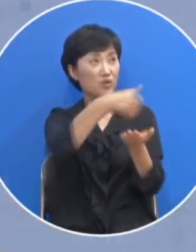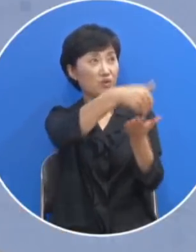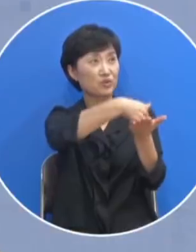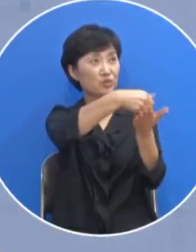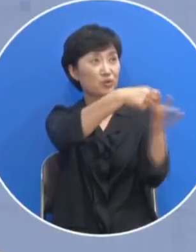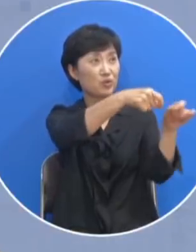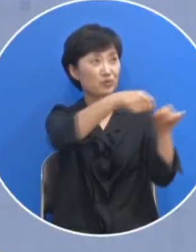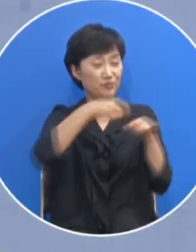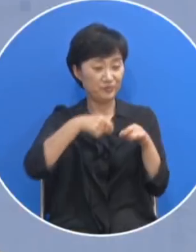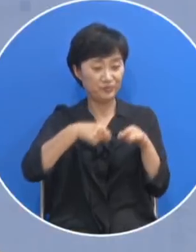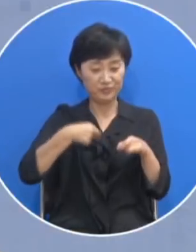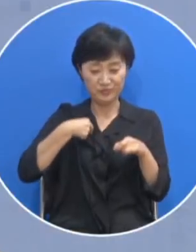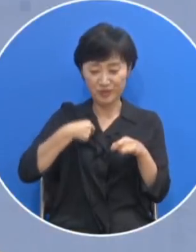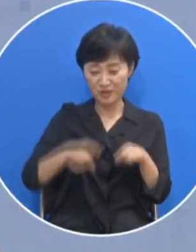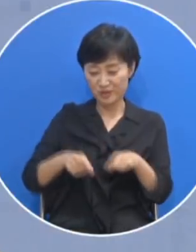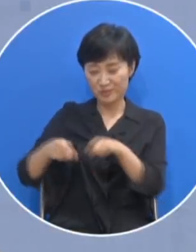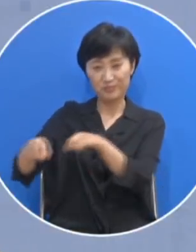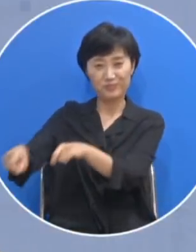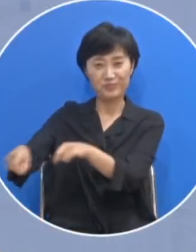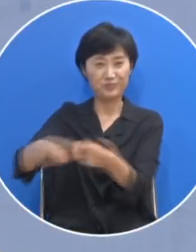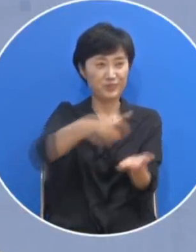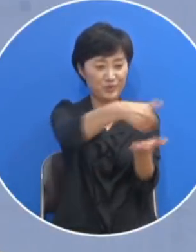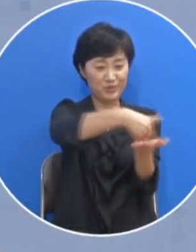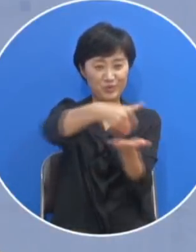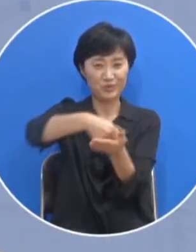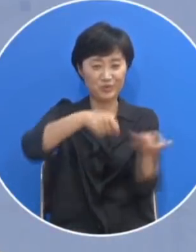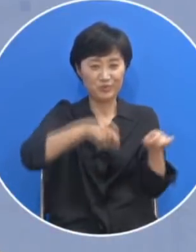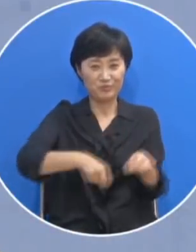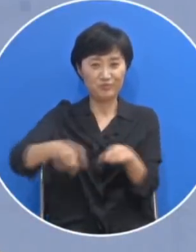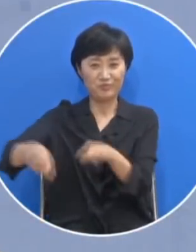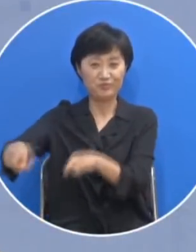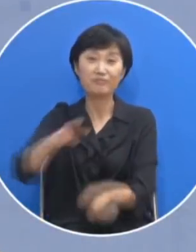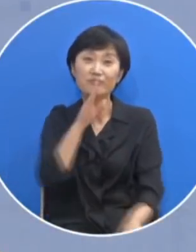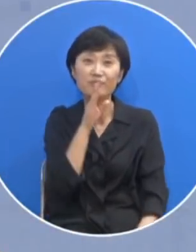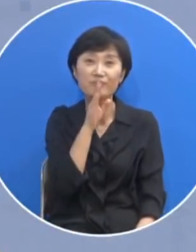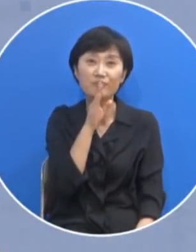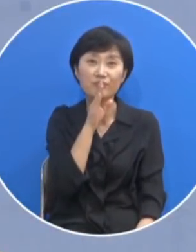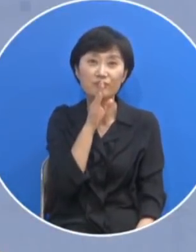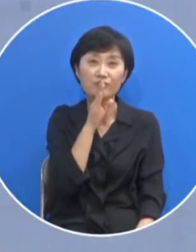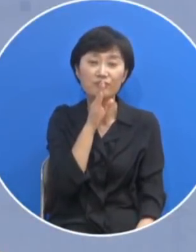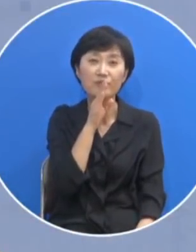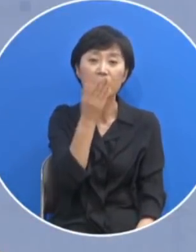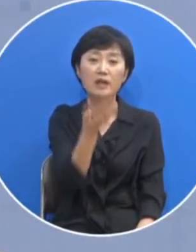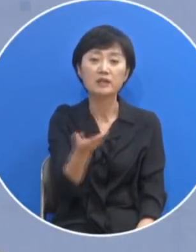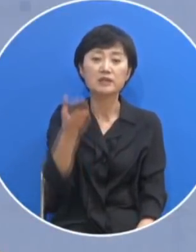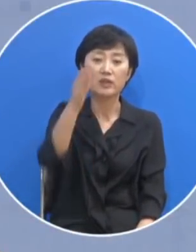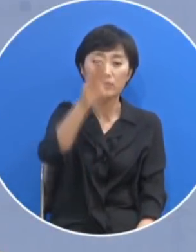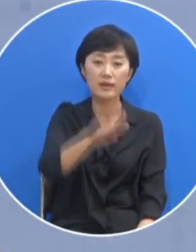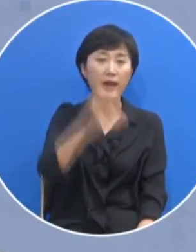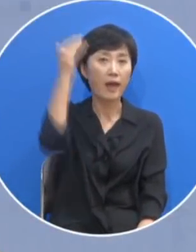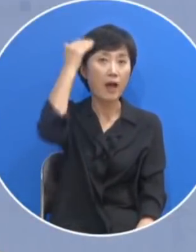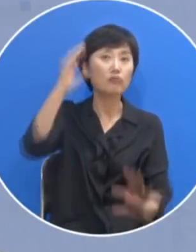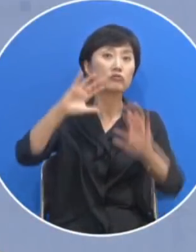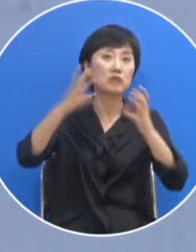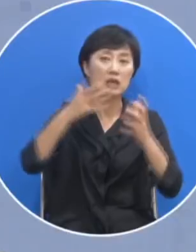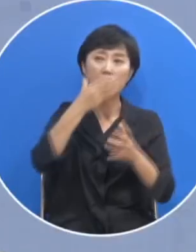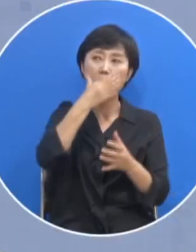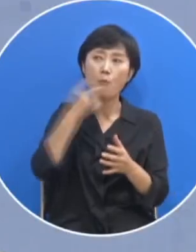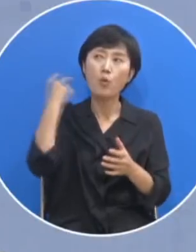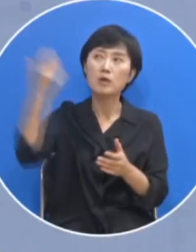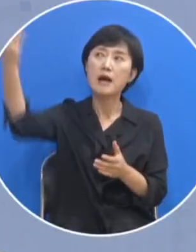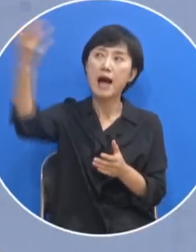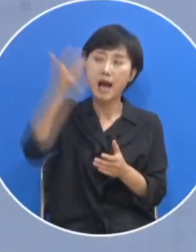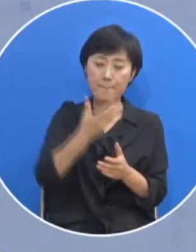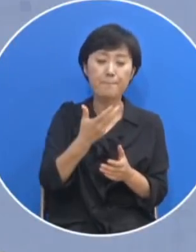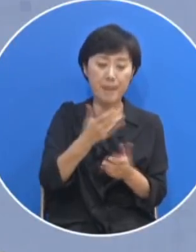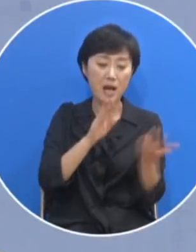dwr 말 받아올 4pc 오드 안되게 1대 대한 쯤이 창 우리나라가 보 험 들어 못해요 파벌 가졌지 옛날에 그렇다면 써요